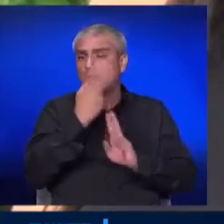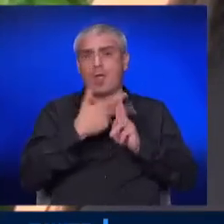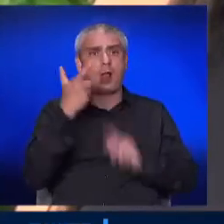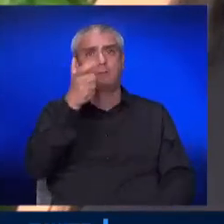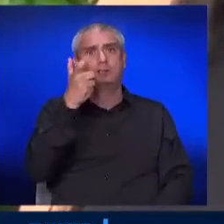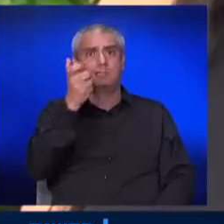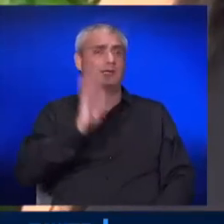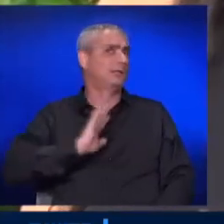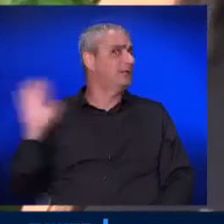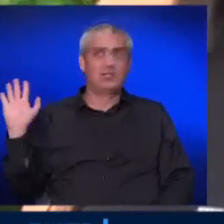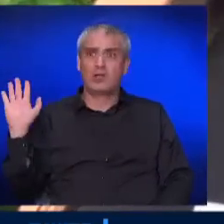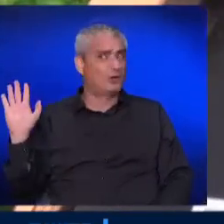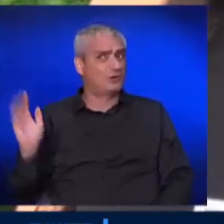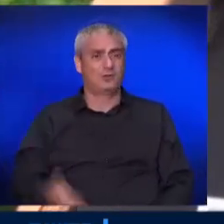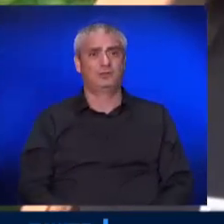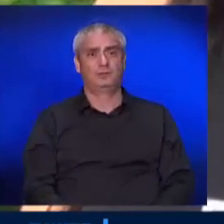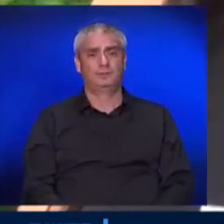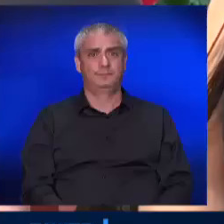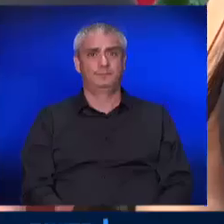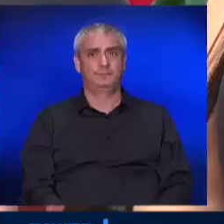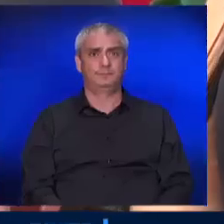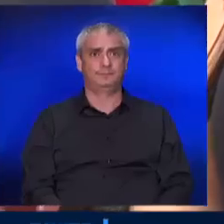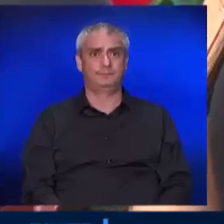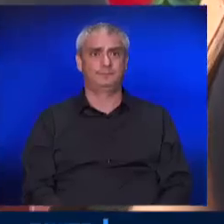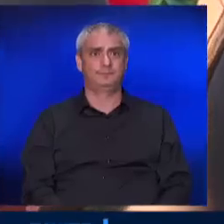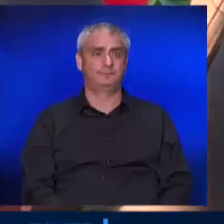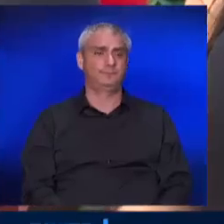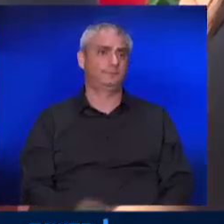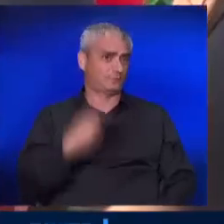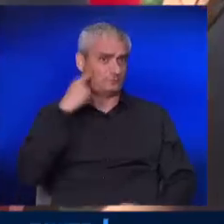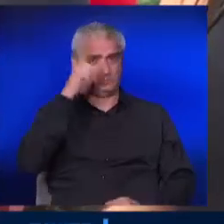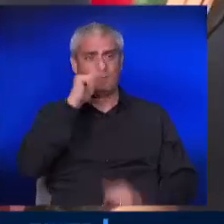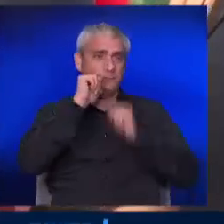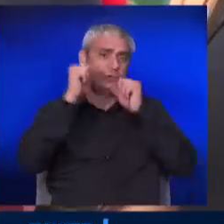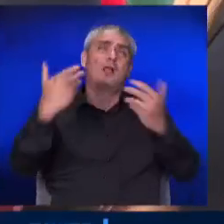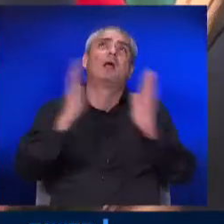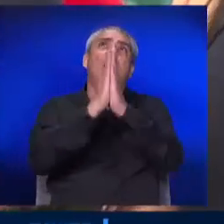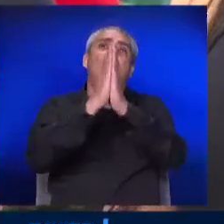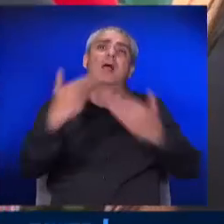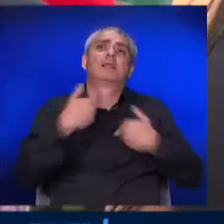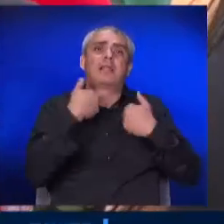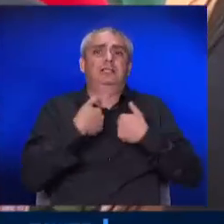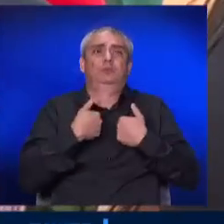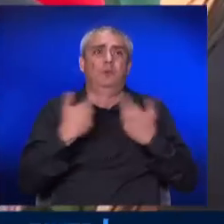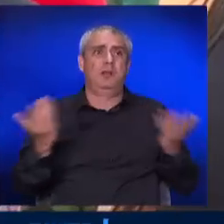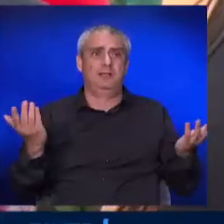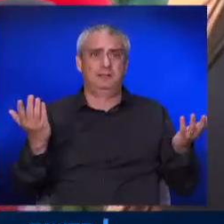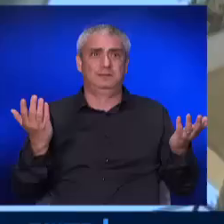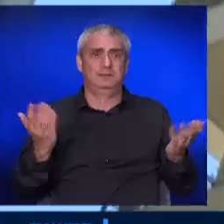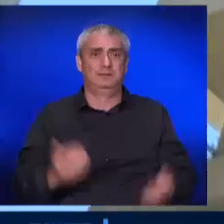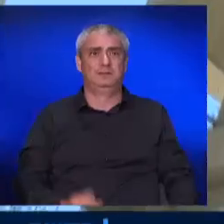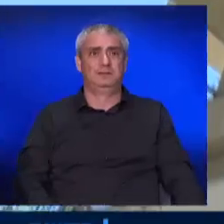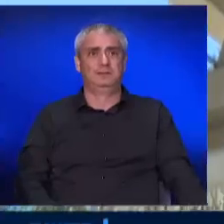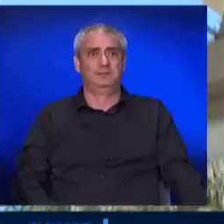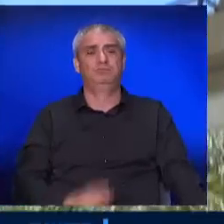המדרגות, רק יריות. ואז שמעו את אבא שלי צועק, תעזרו לי.